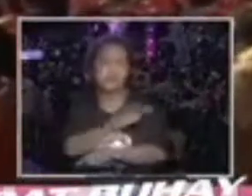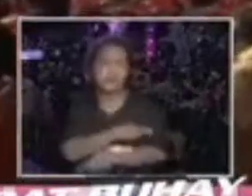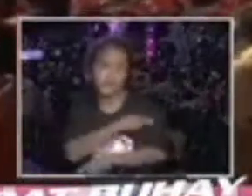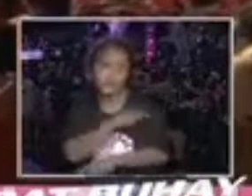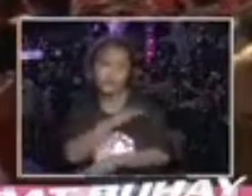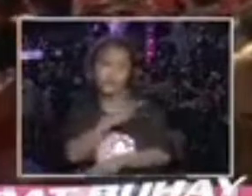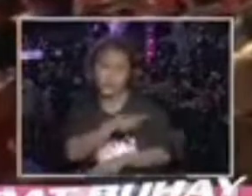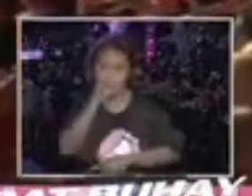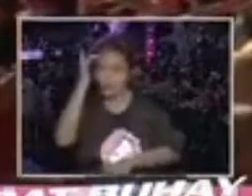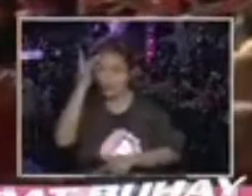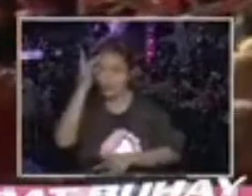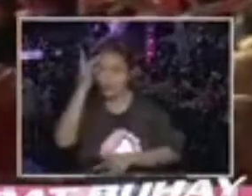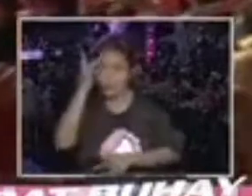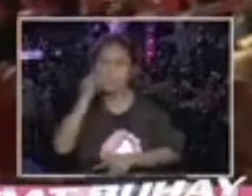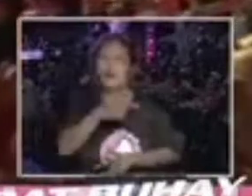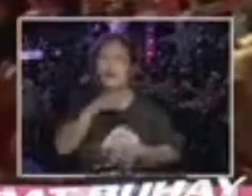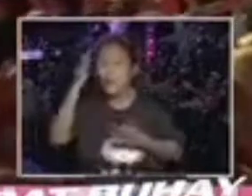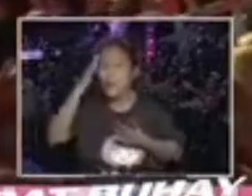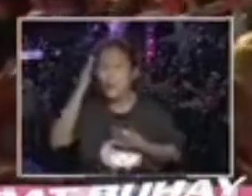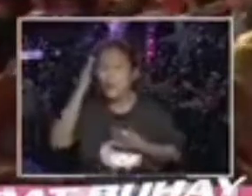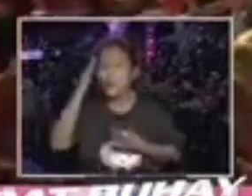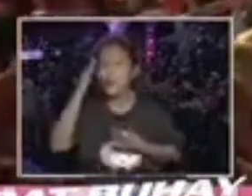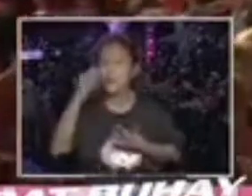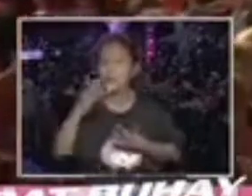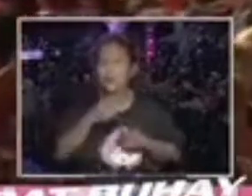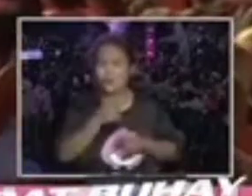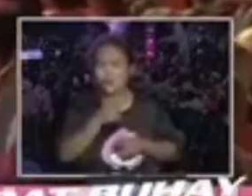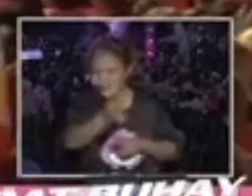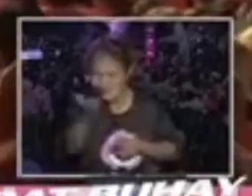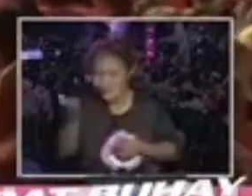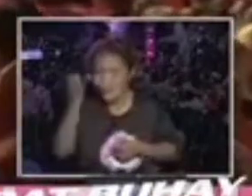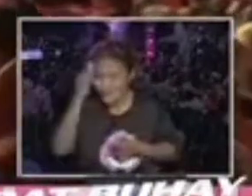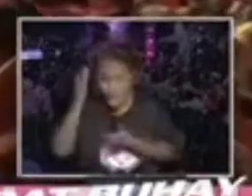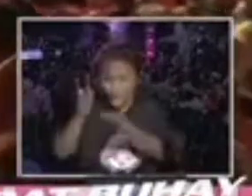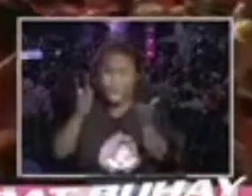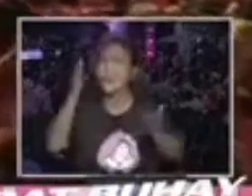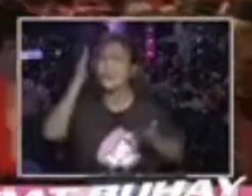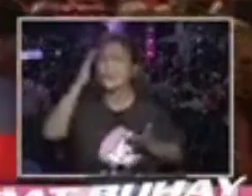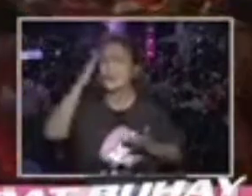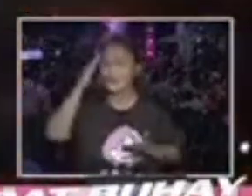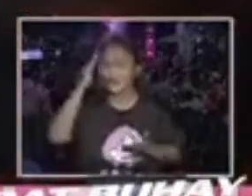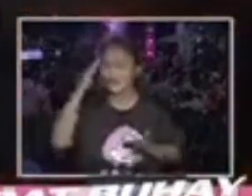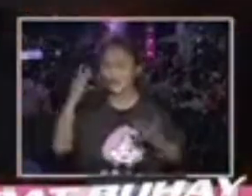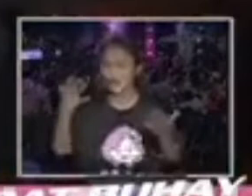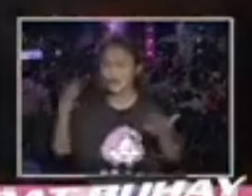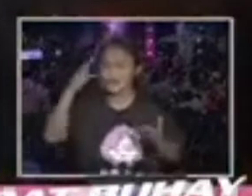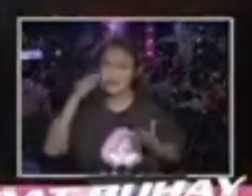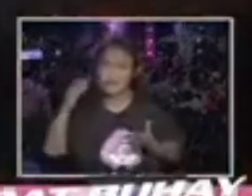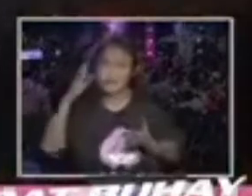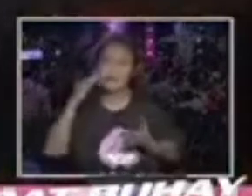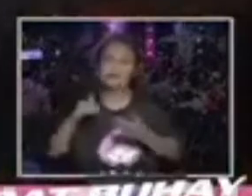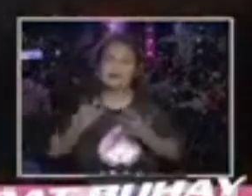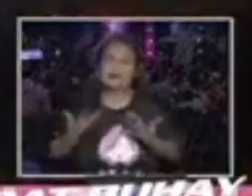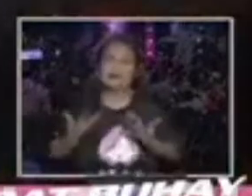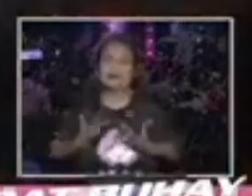sakit. Alam ito ng bawat isa sa ating nakaranas ng peligro o